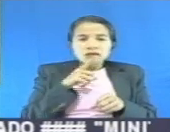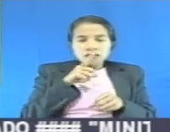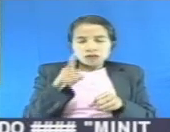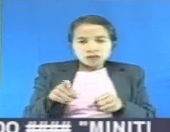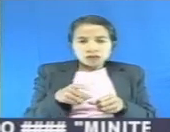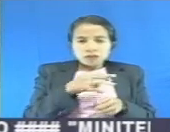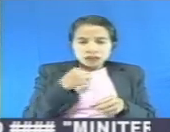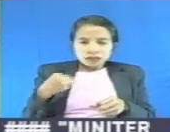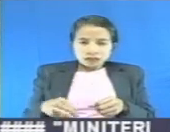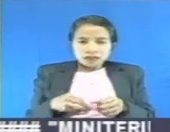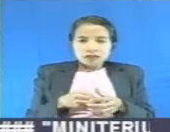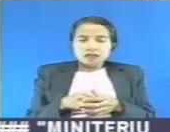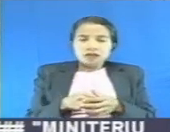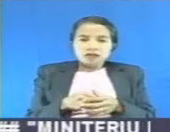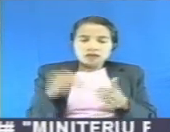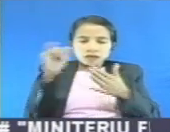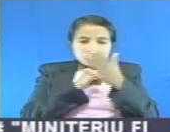glória.